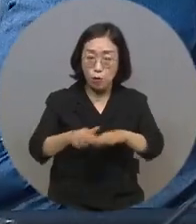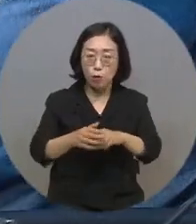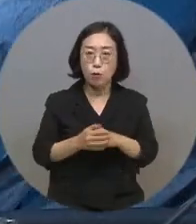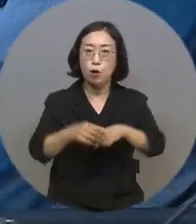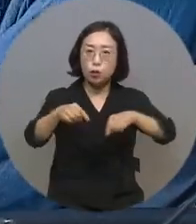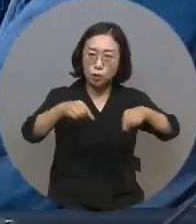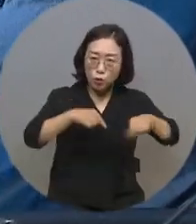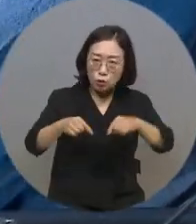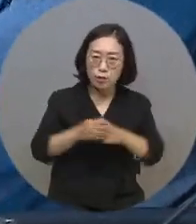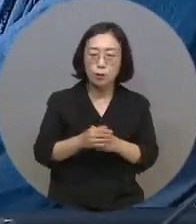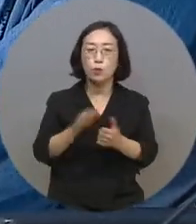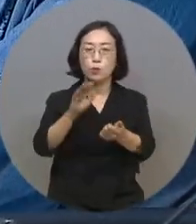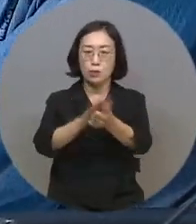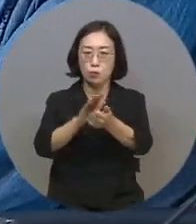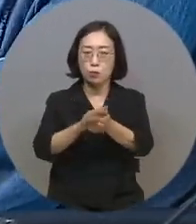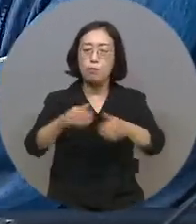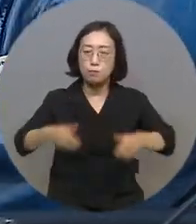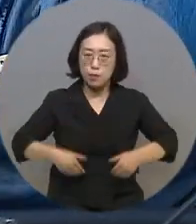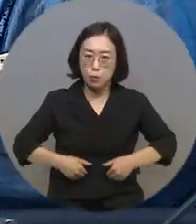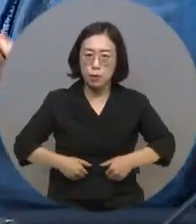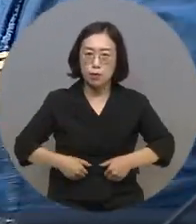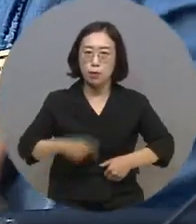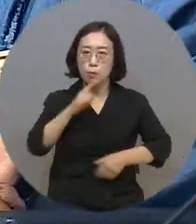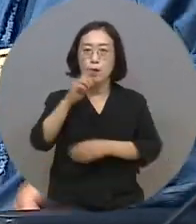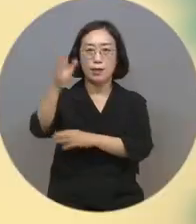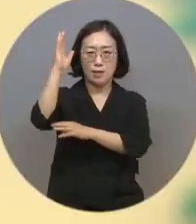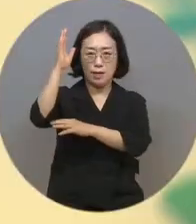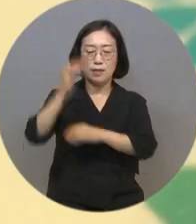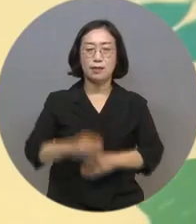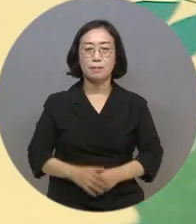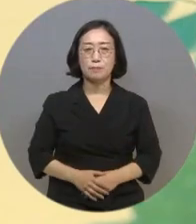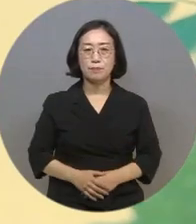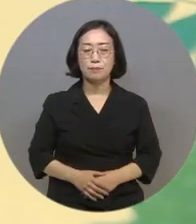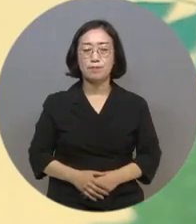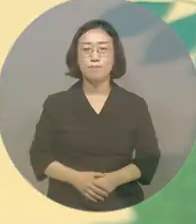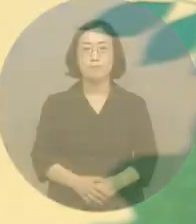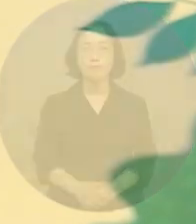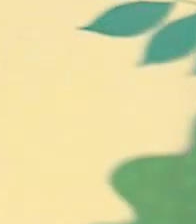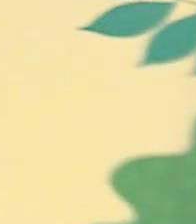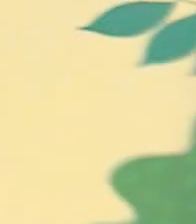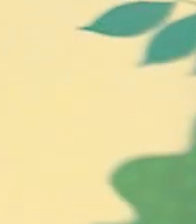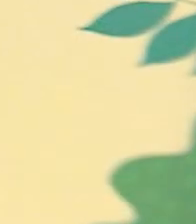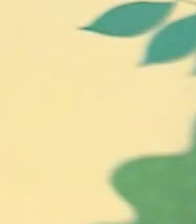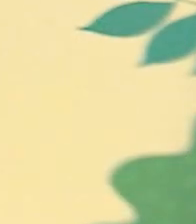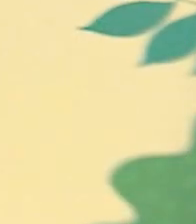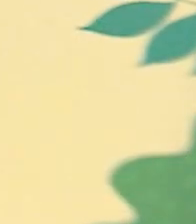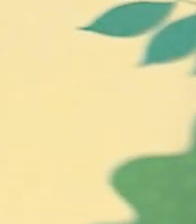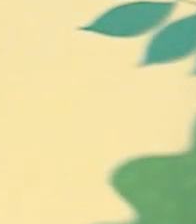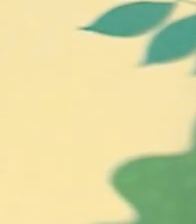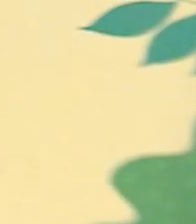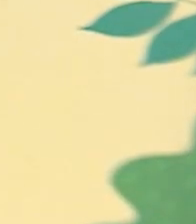개선과 지원에 대한 필요성을 강조하기도 했습니다. 복지TV 뉴스 정유정입니다.